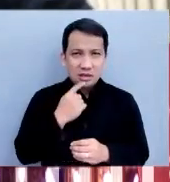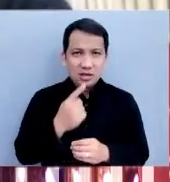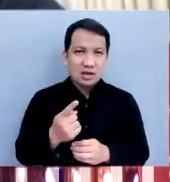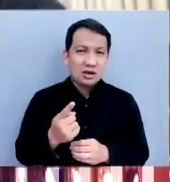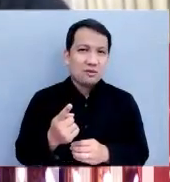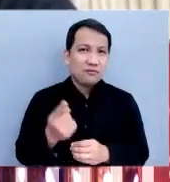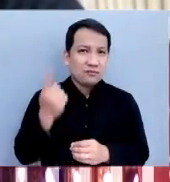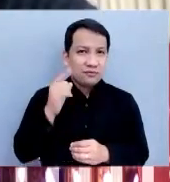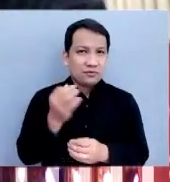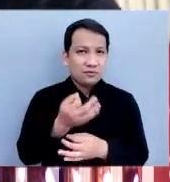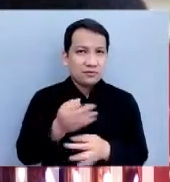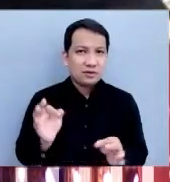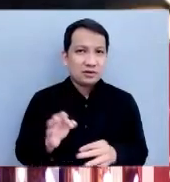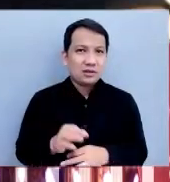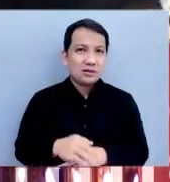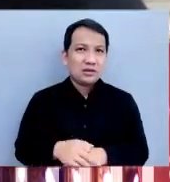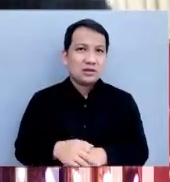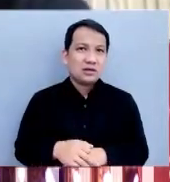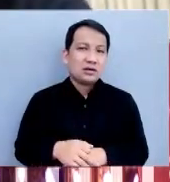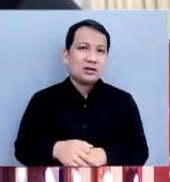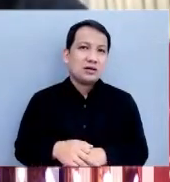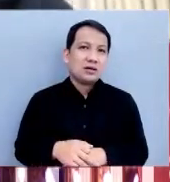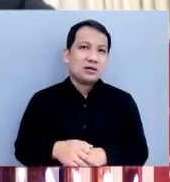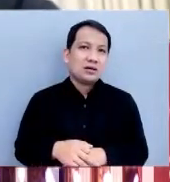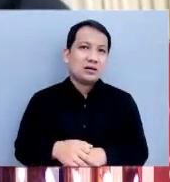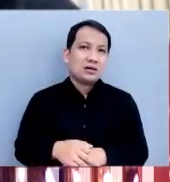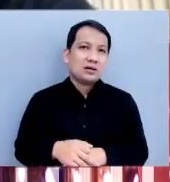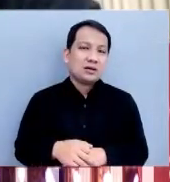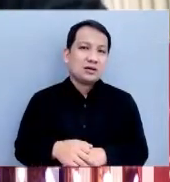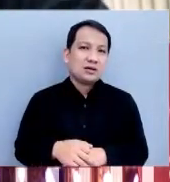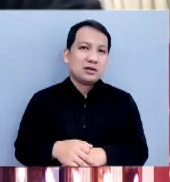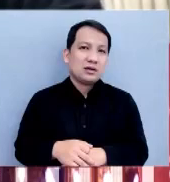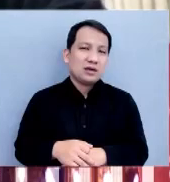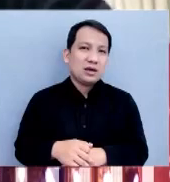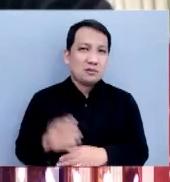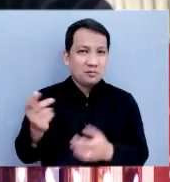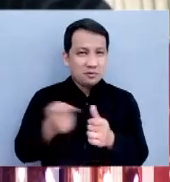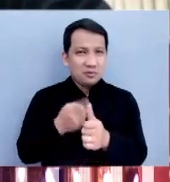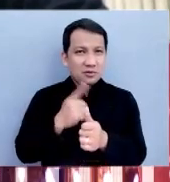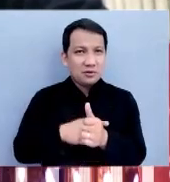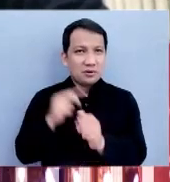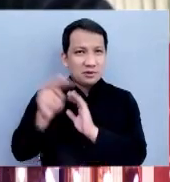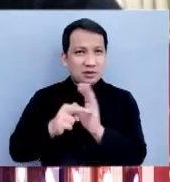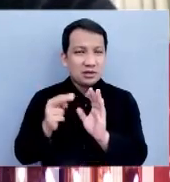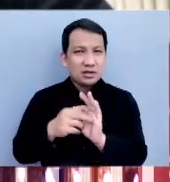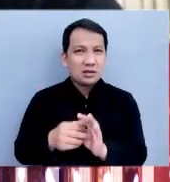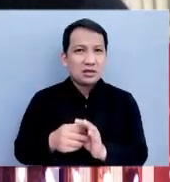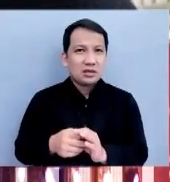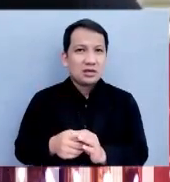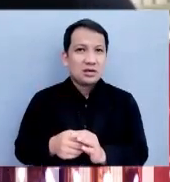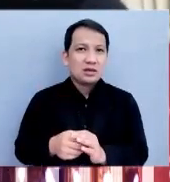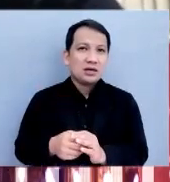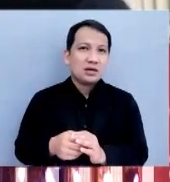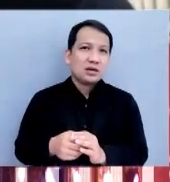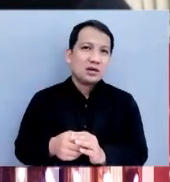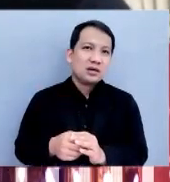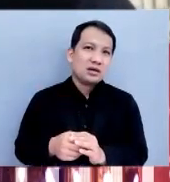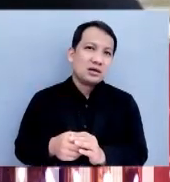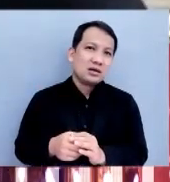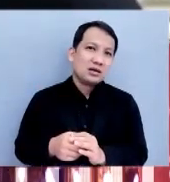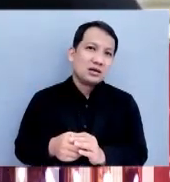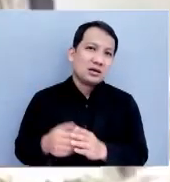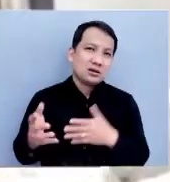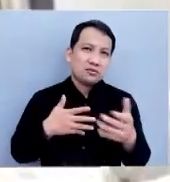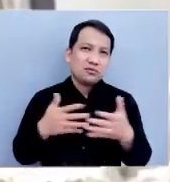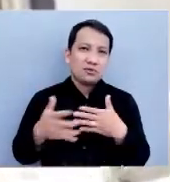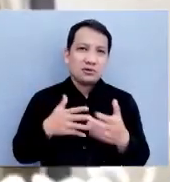for free? Dahil sabi nila, ito ay mood video pa lang naman at unang nilabas sa DDB website po. Okay, whether or